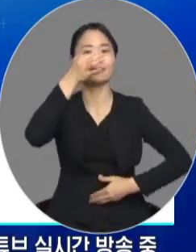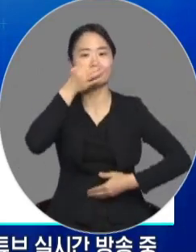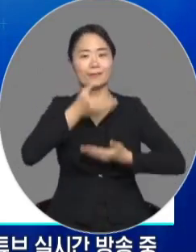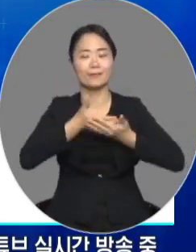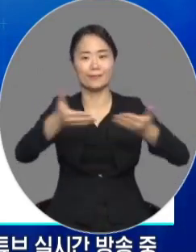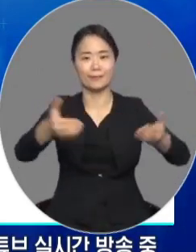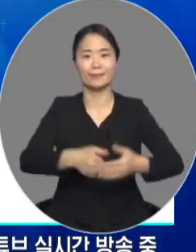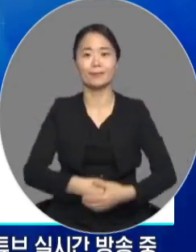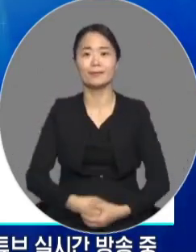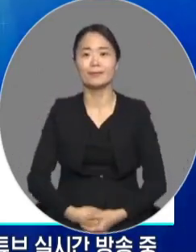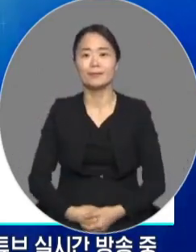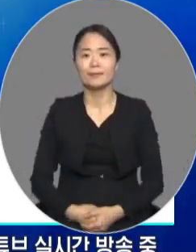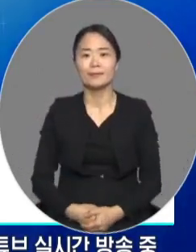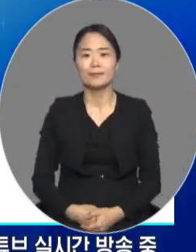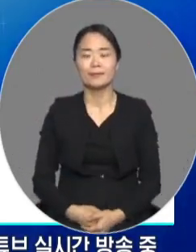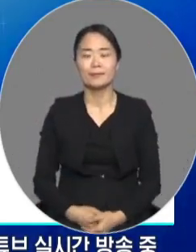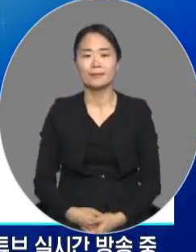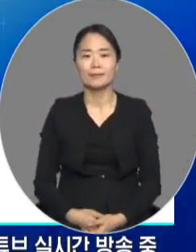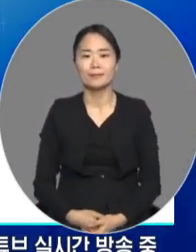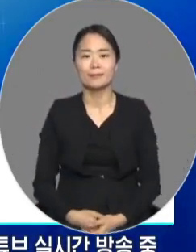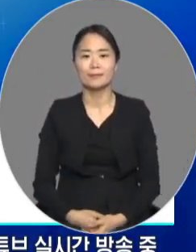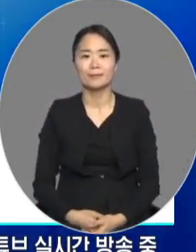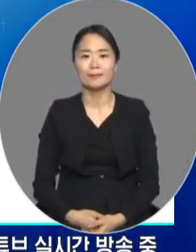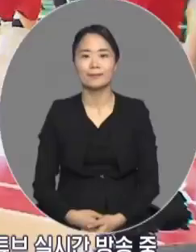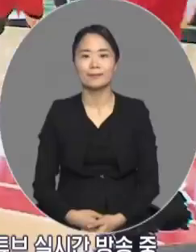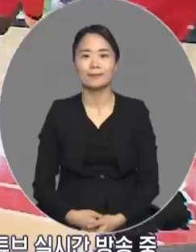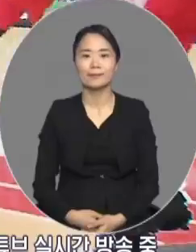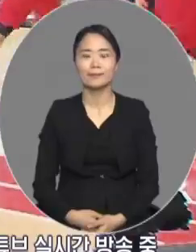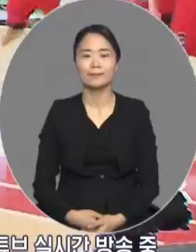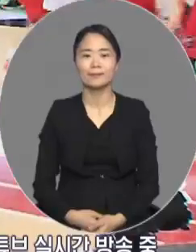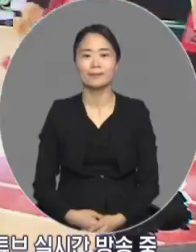성기원 기자, 현장 분위기 전해주시죠.